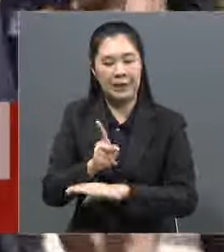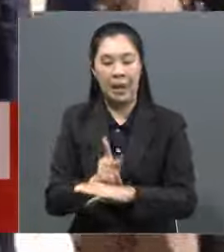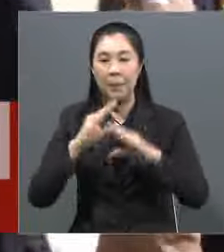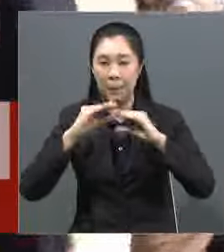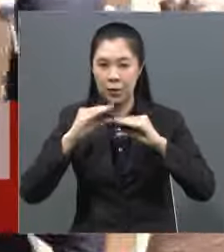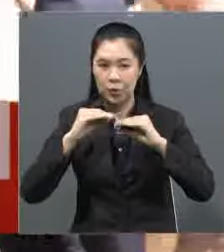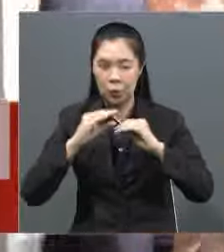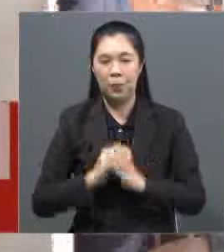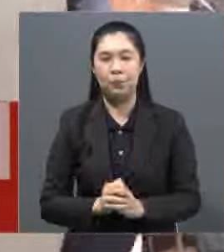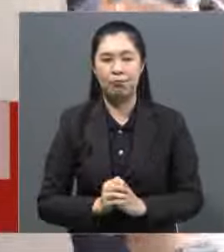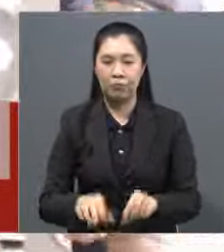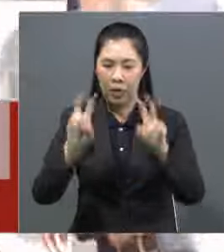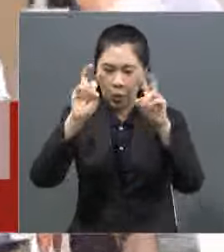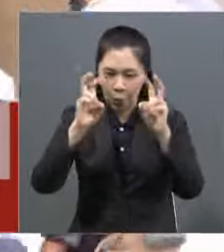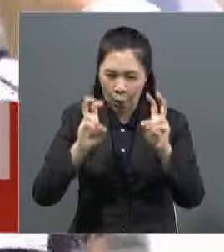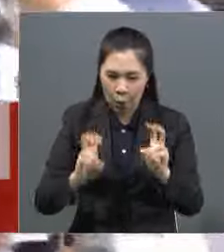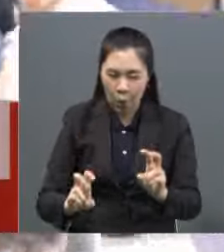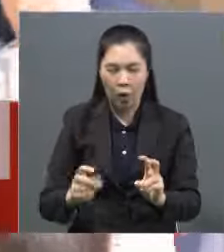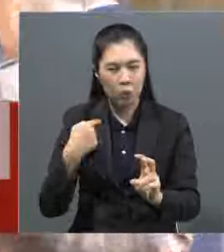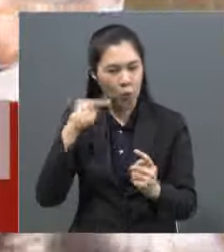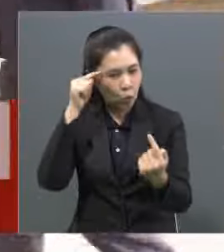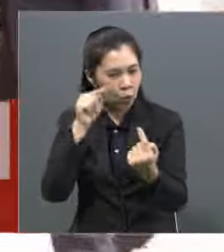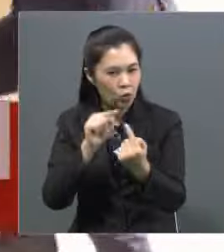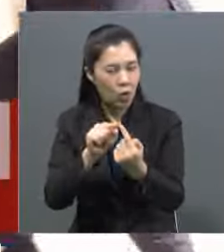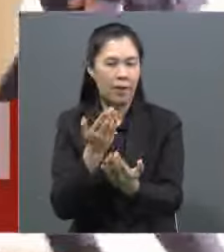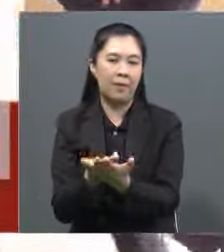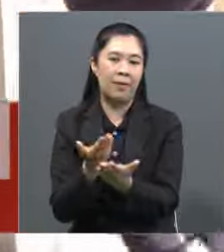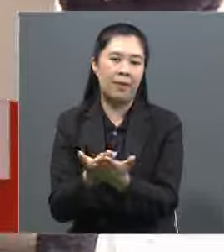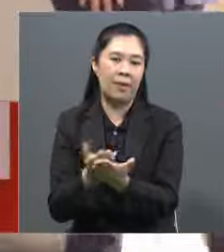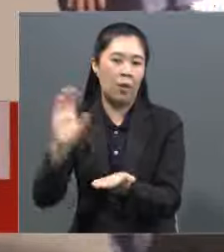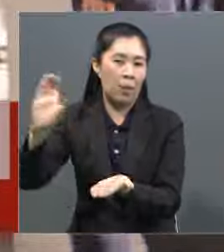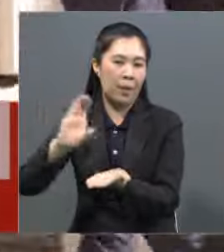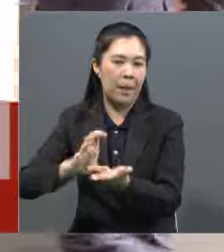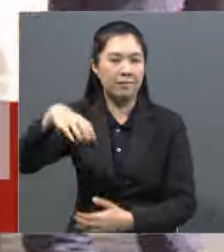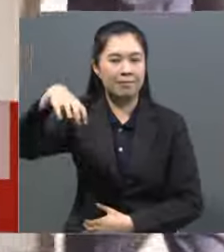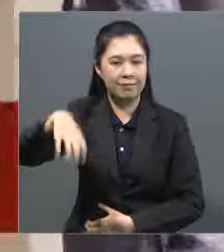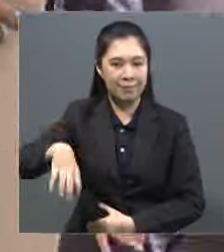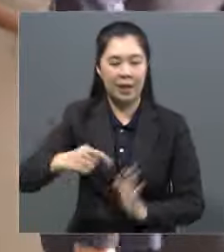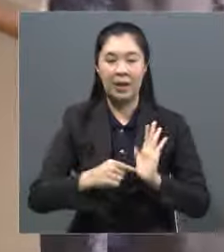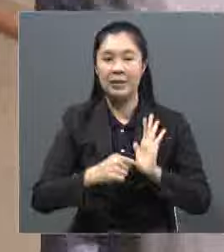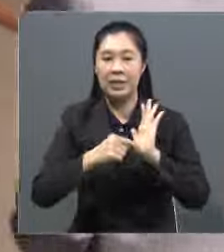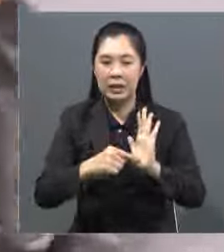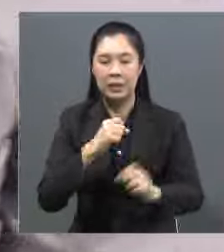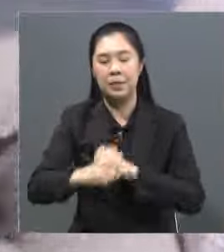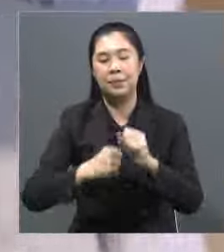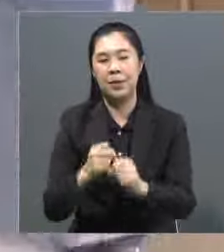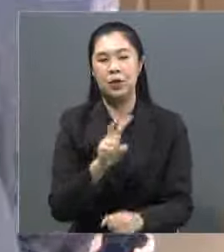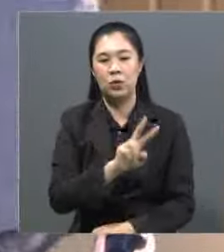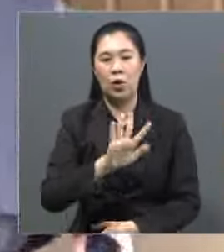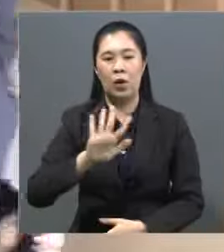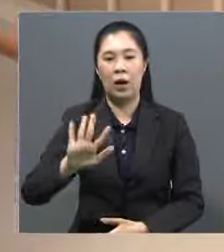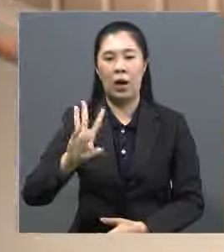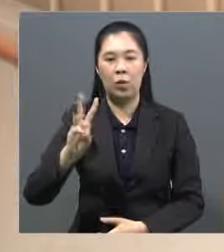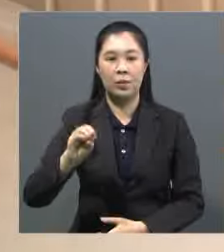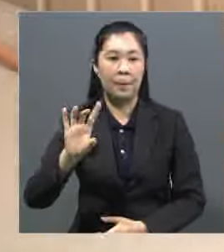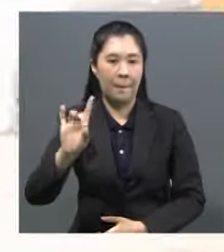ยมีวาระที่น่าสนใจในหลายประเด็นอาทิสำนักงานงบประมาณนะคะเสนอกรอบวงเงินงบประมาณรายจ่ายประจำปี2568